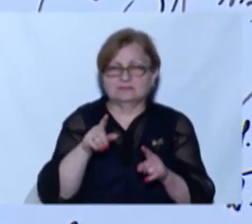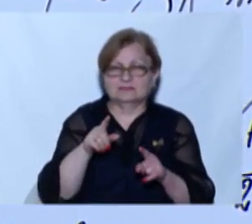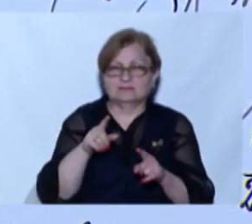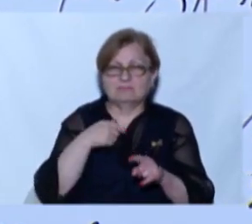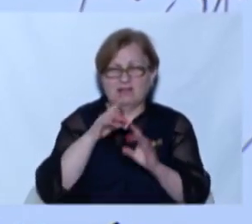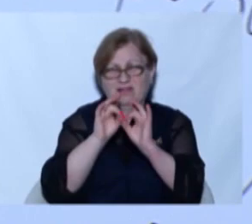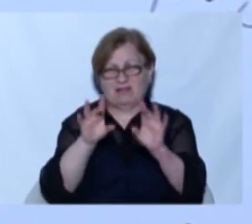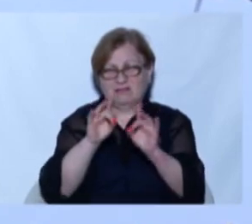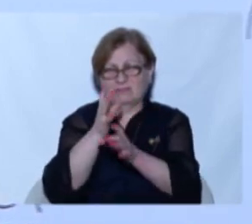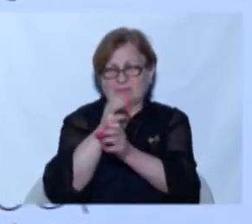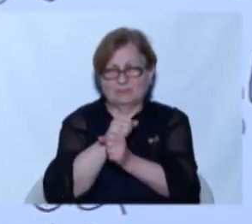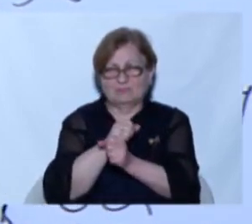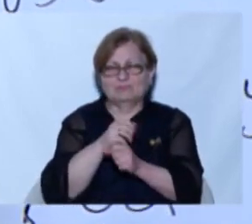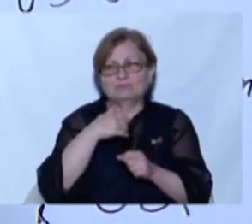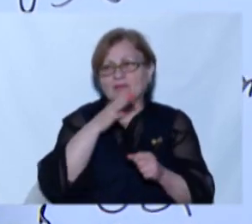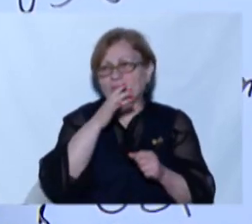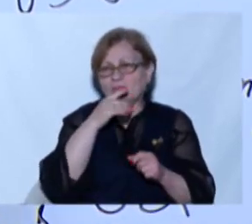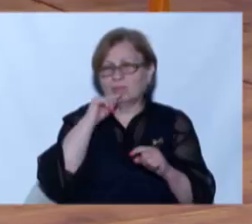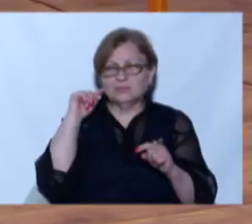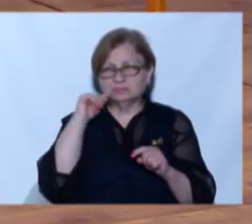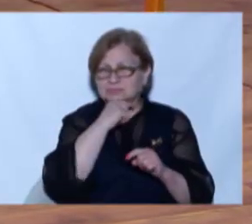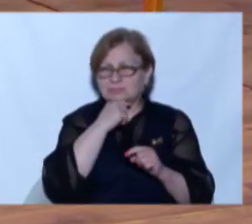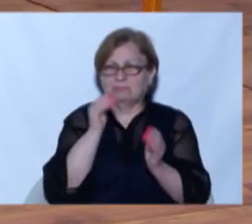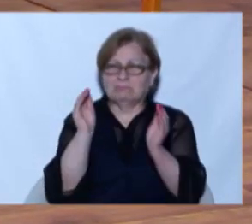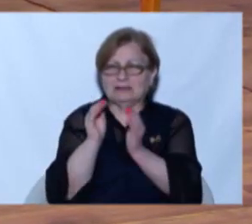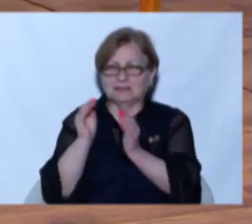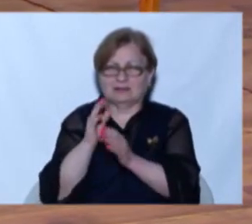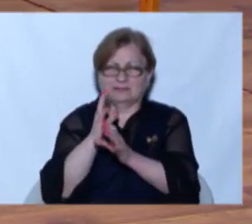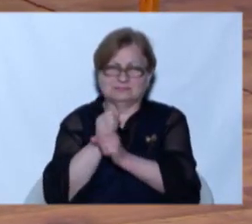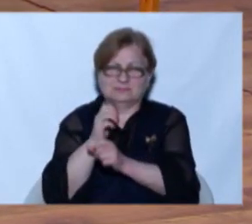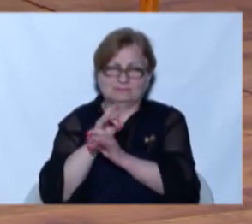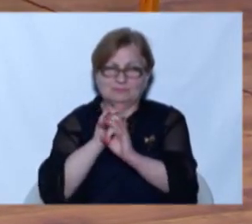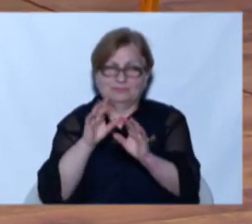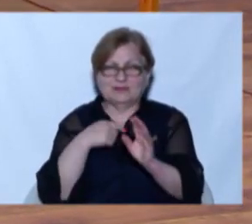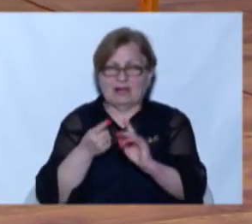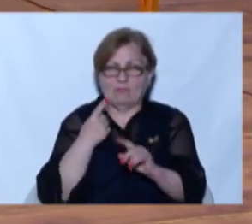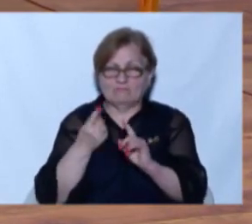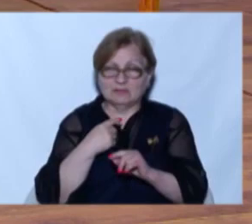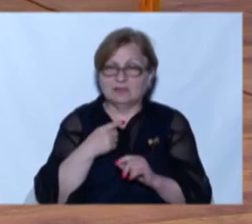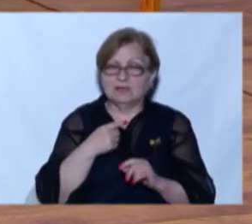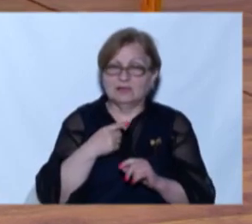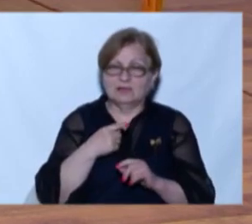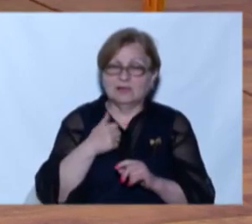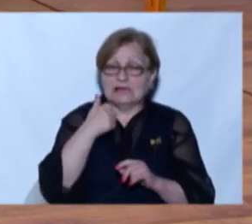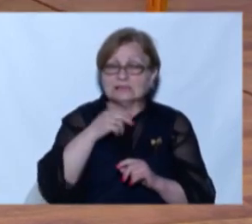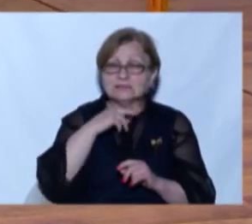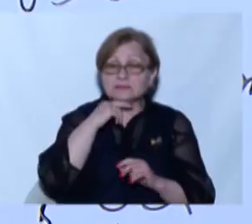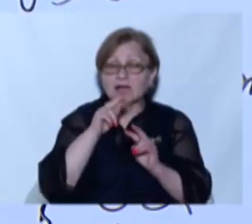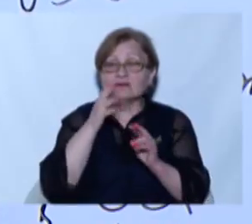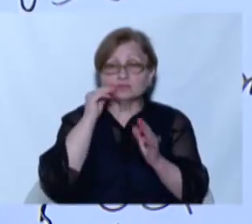დაკმაყოფილდებით, ვინაიდან მე დროის სიმცირის გამო რაღაც პატარა ეპიზოდები მაინც გამოვტოვე. კარგად